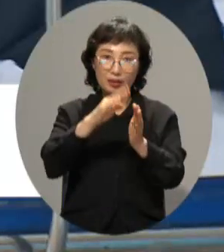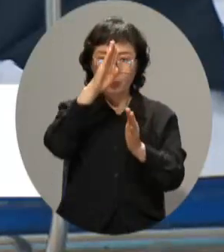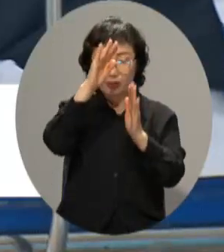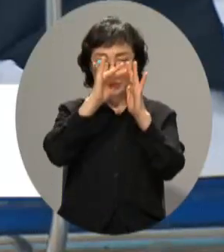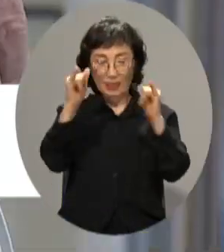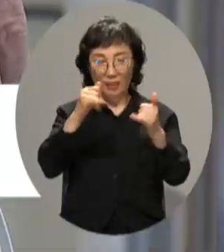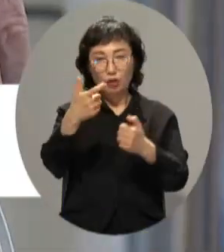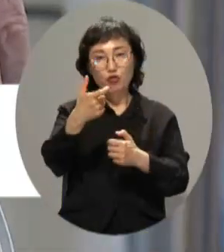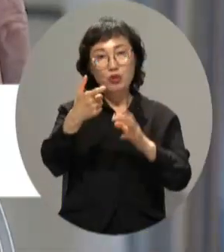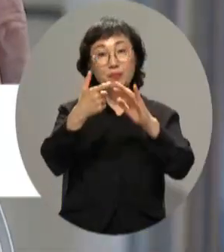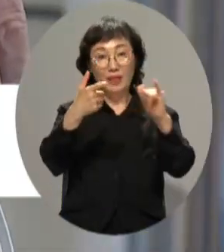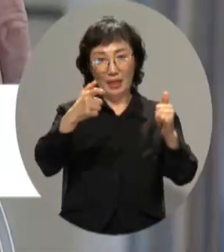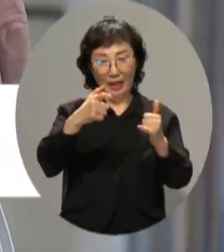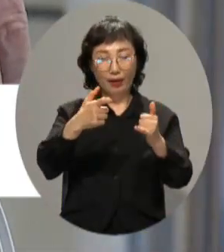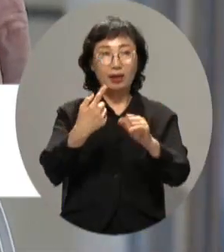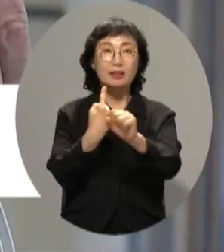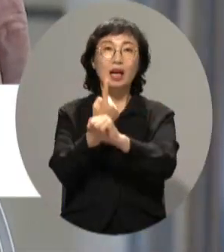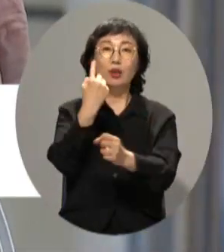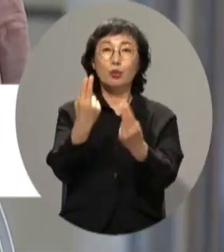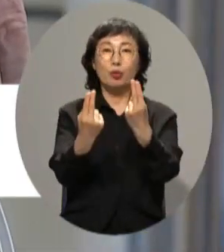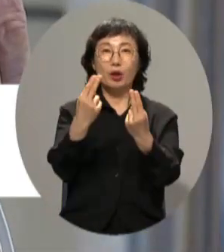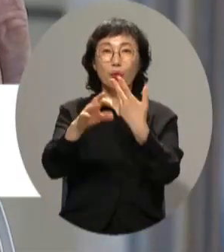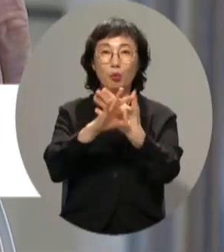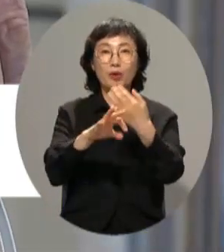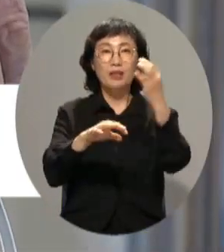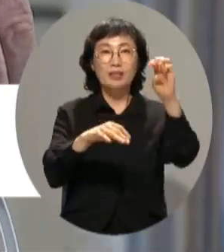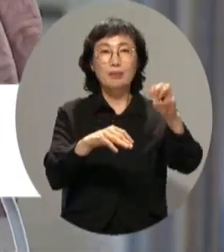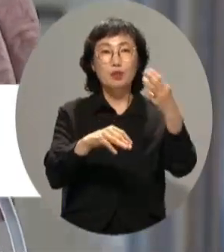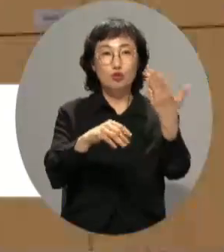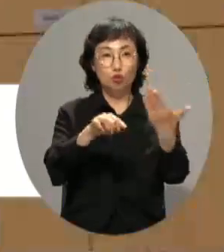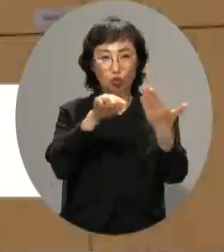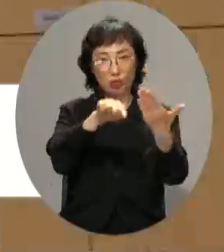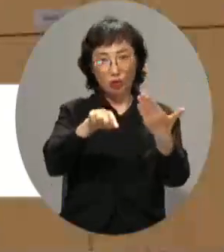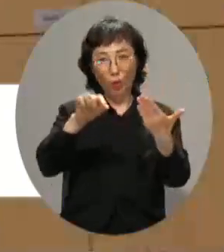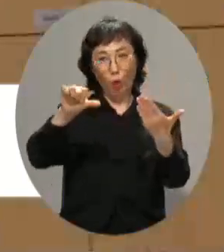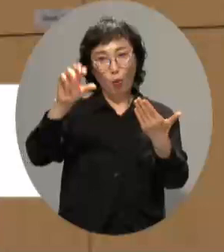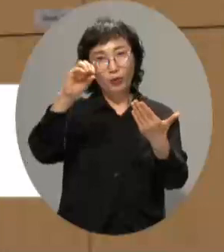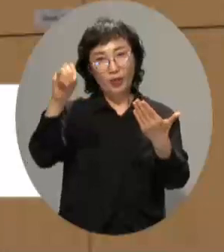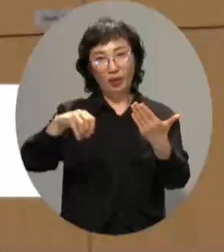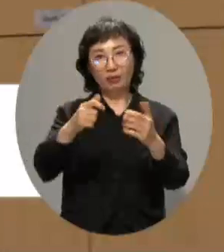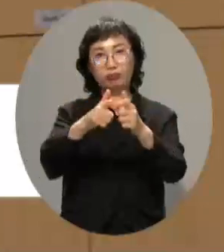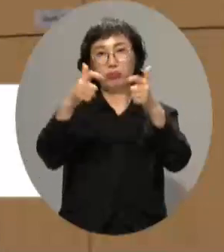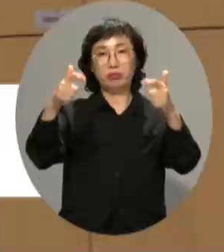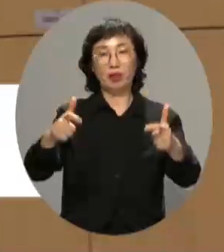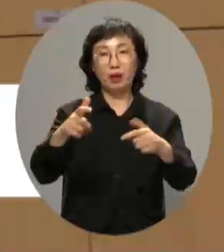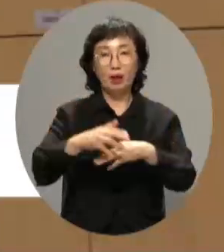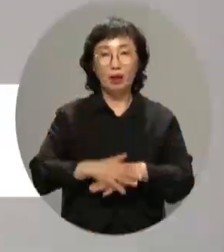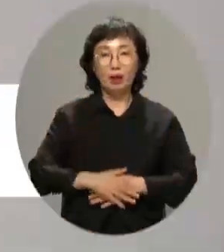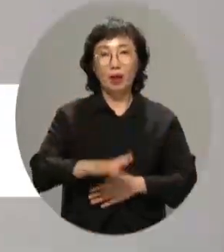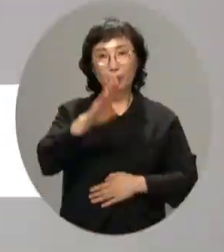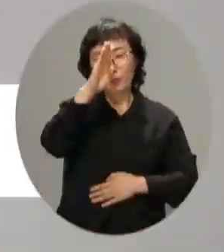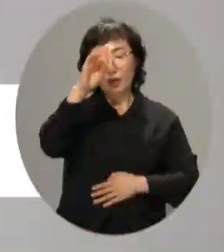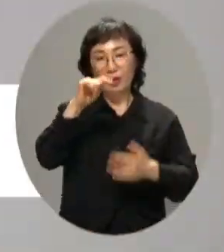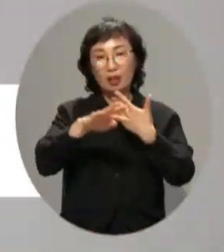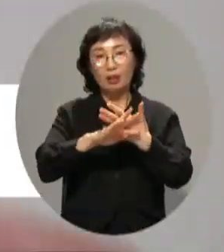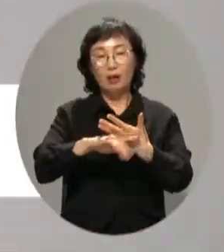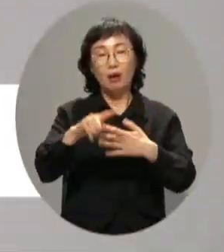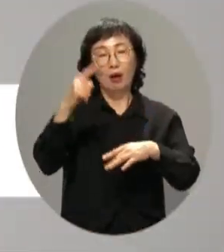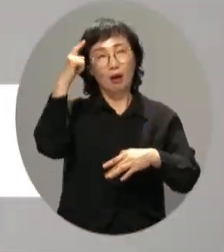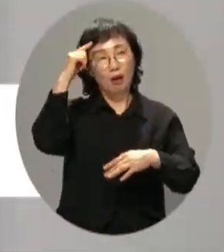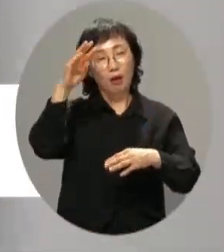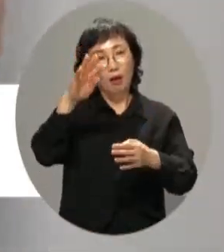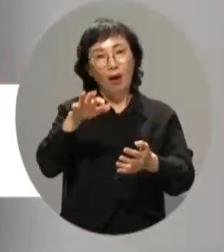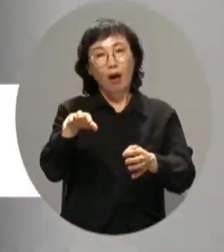60명으로 지난해 같은 기간보다 39.5% 증가했습니다 주요 질환 은 10 탈진이 나 열